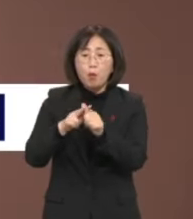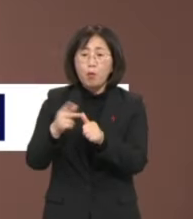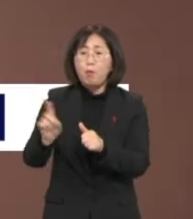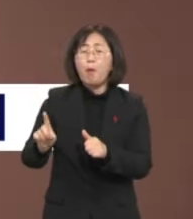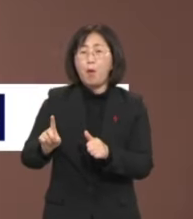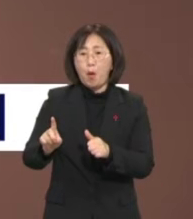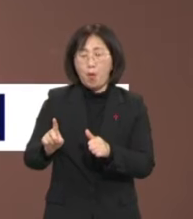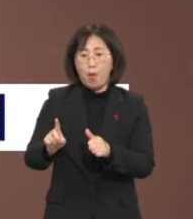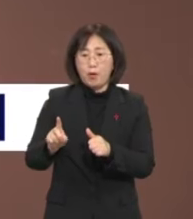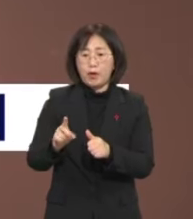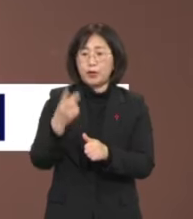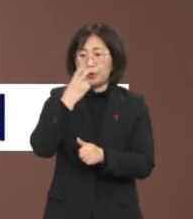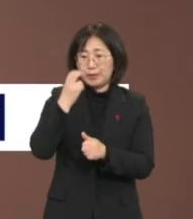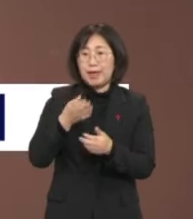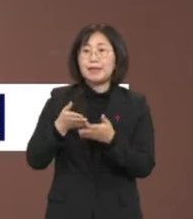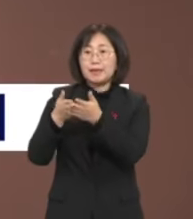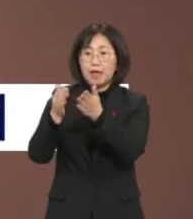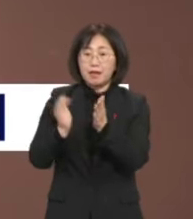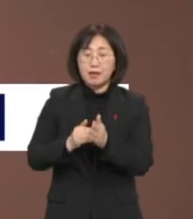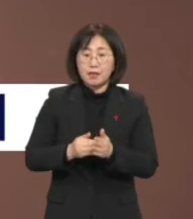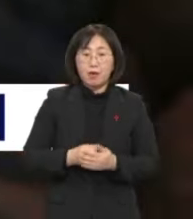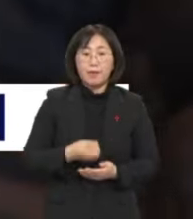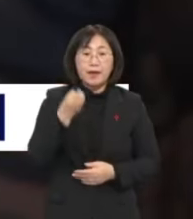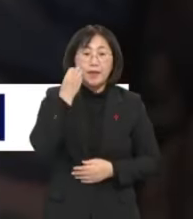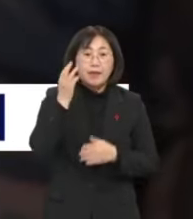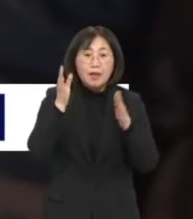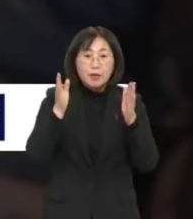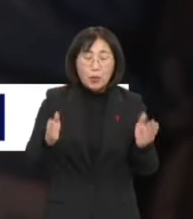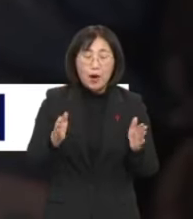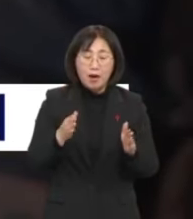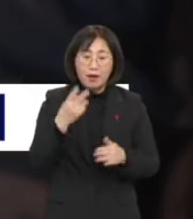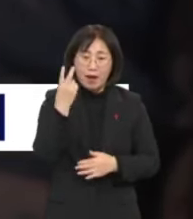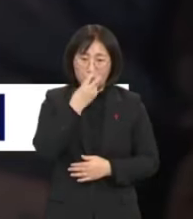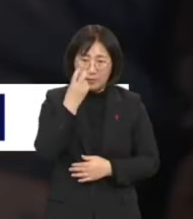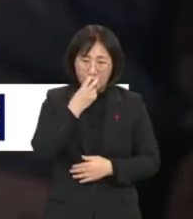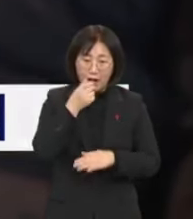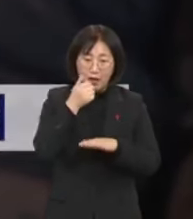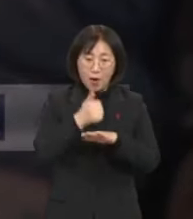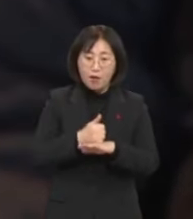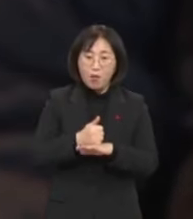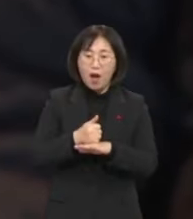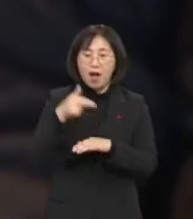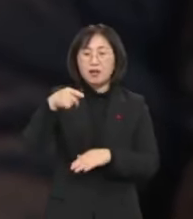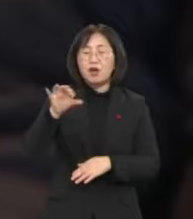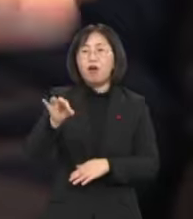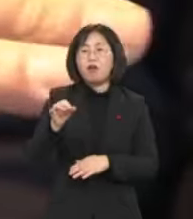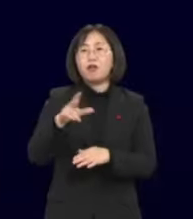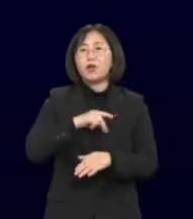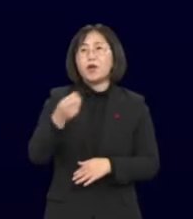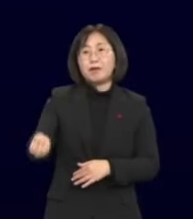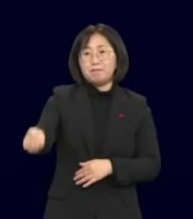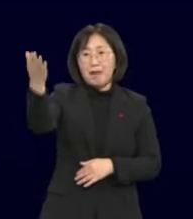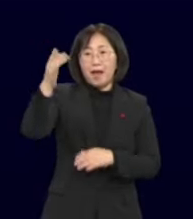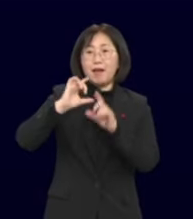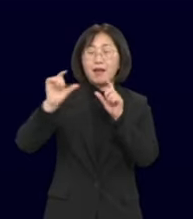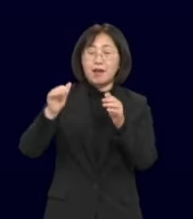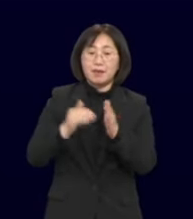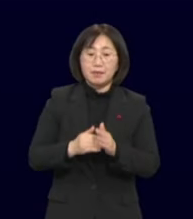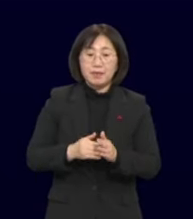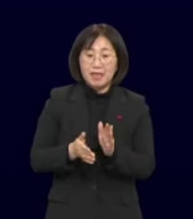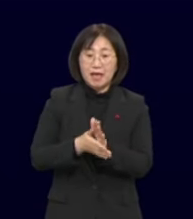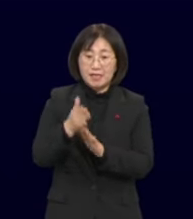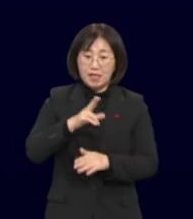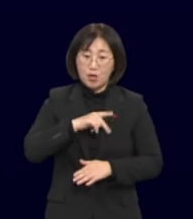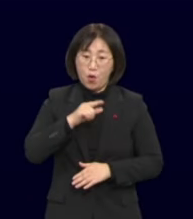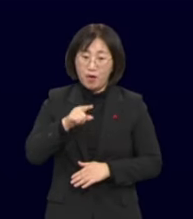요구했습니다. 그런데 석 달 넘는 조사 끝에 권익위는 정 의원의 손을 들어줬습니다. 시의원에게 넘겨준